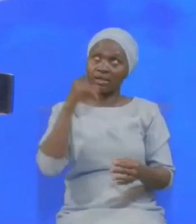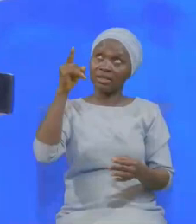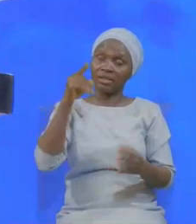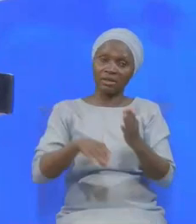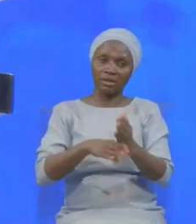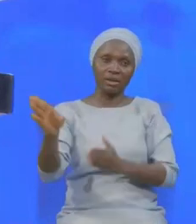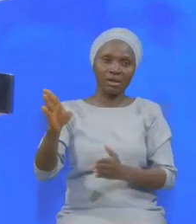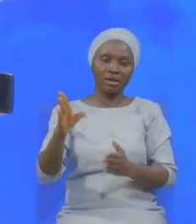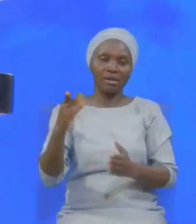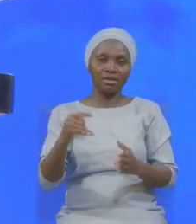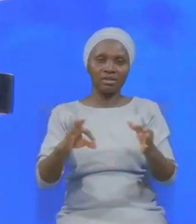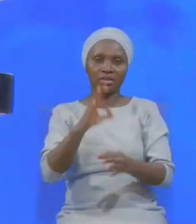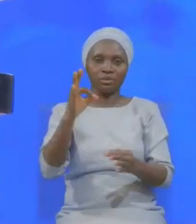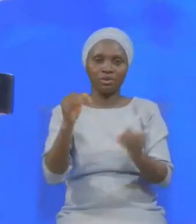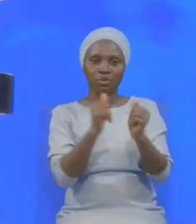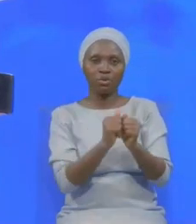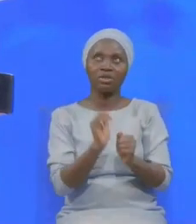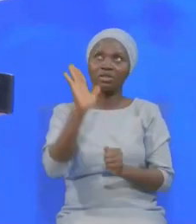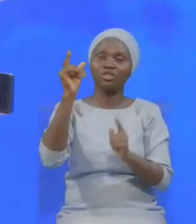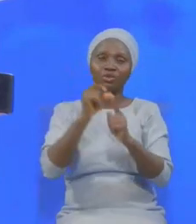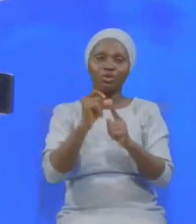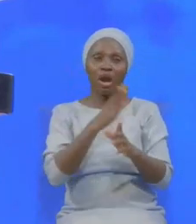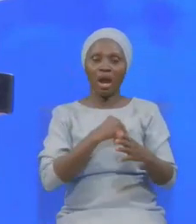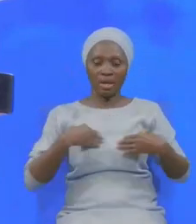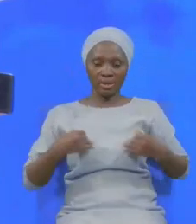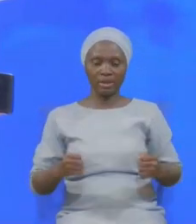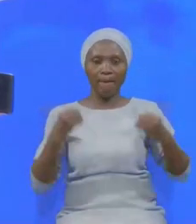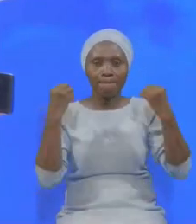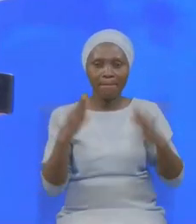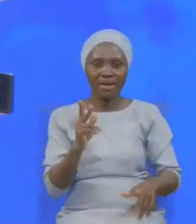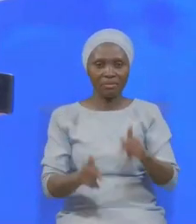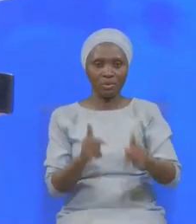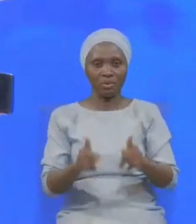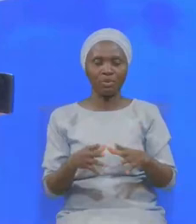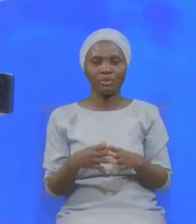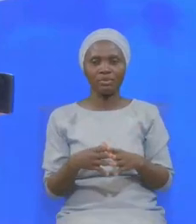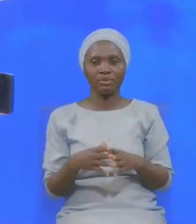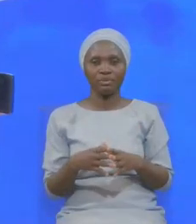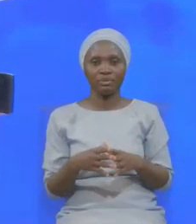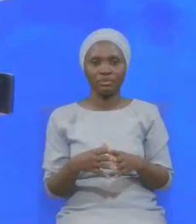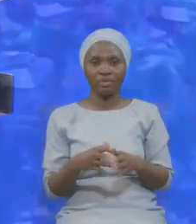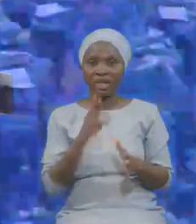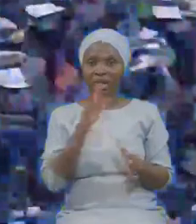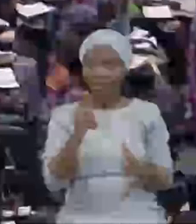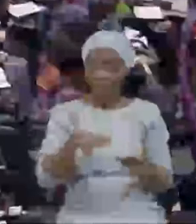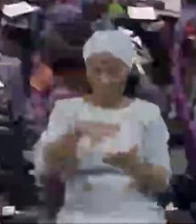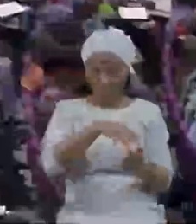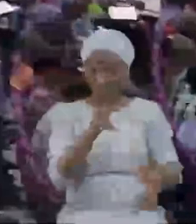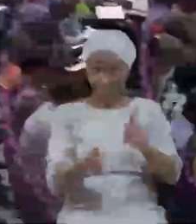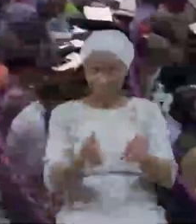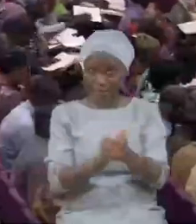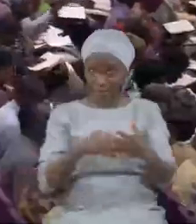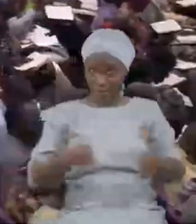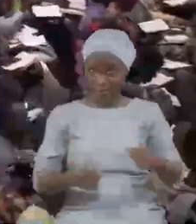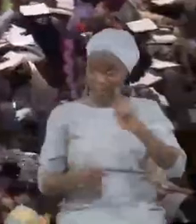parole. Et il guérit combien de personnes? Est-ce que vous faites partie du nombre? Et